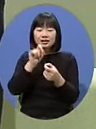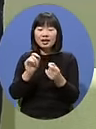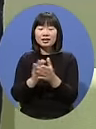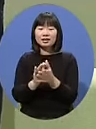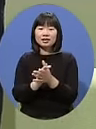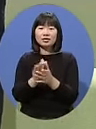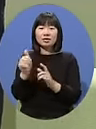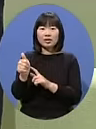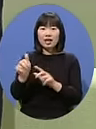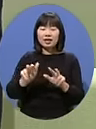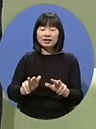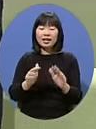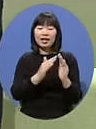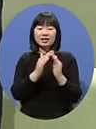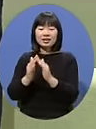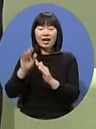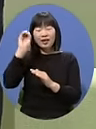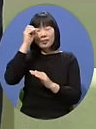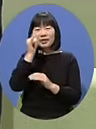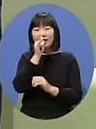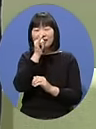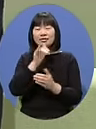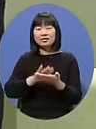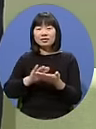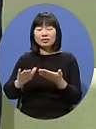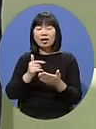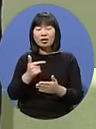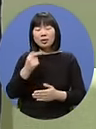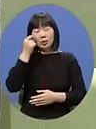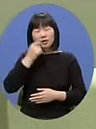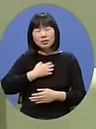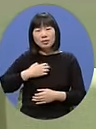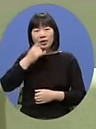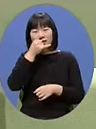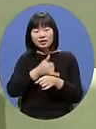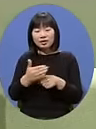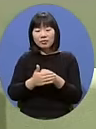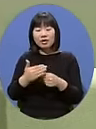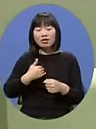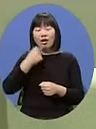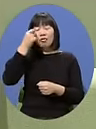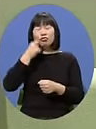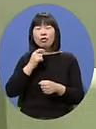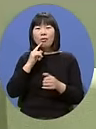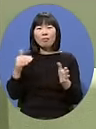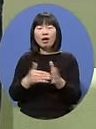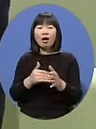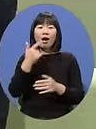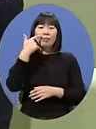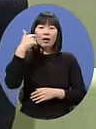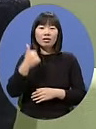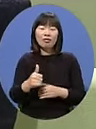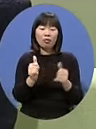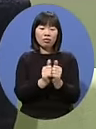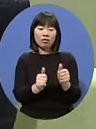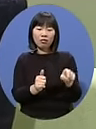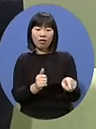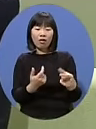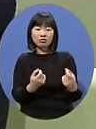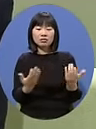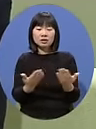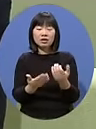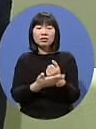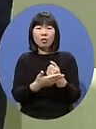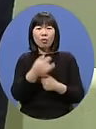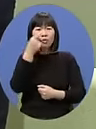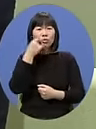친구가 이제 이사를 갑자기 가게 된 거예요. 그래서 너무 슬프잖아요. 그래서 자기가 울었대요. 그랬더니 아빠가 남자가 그런 일로 울면